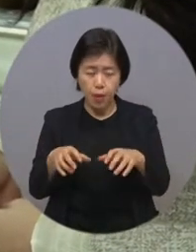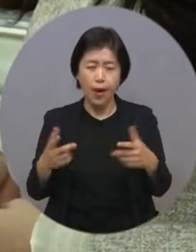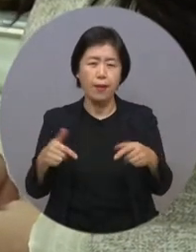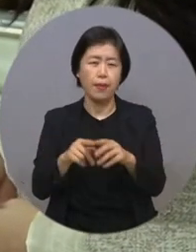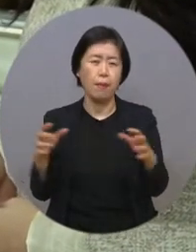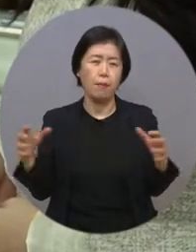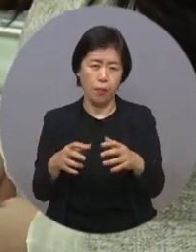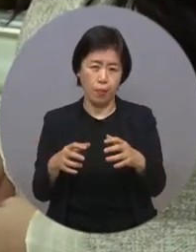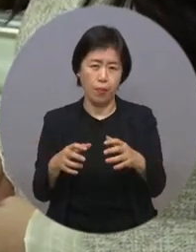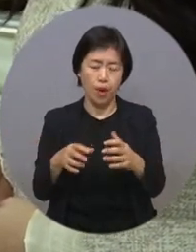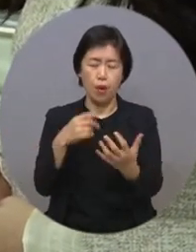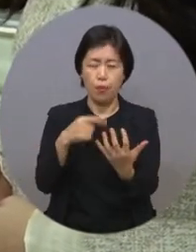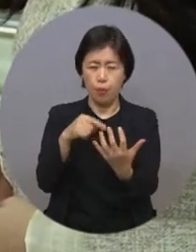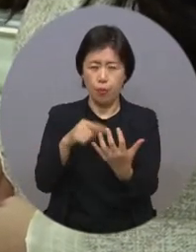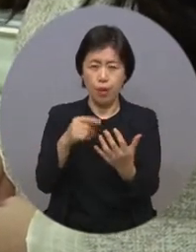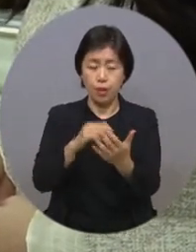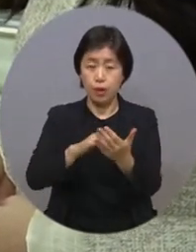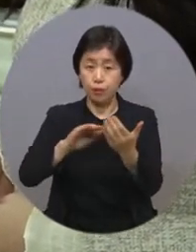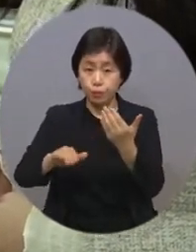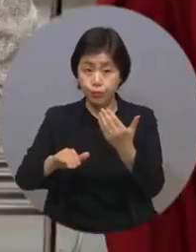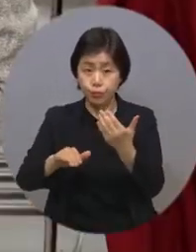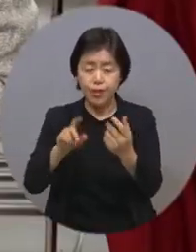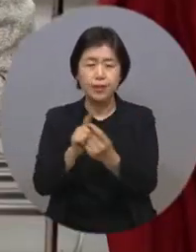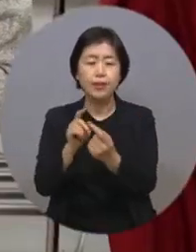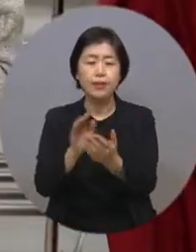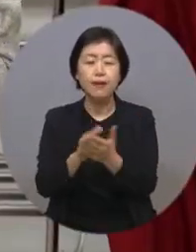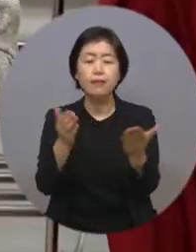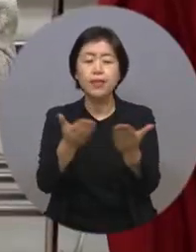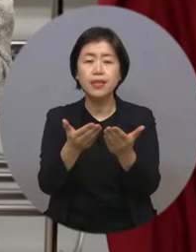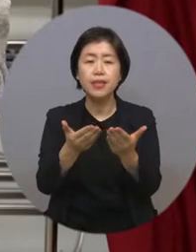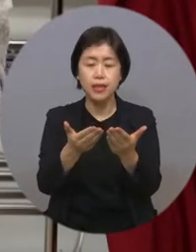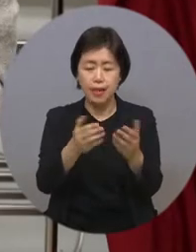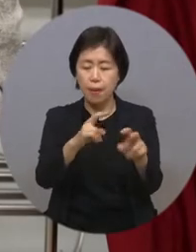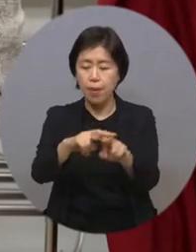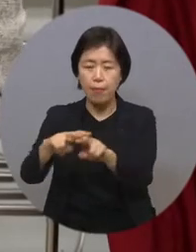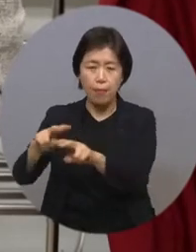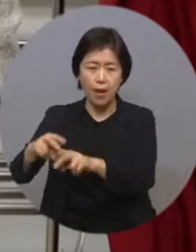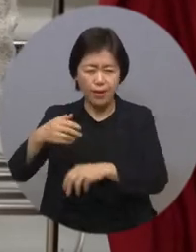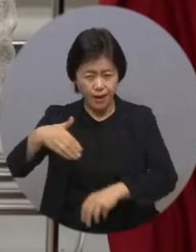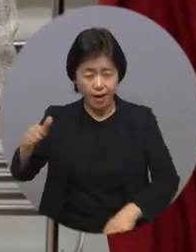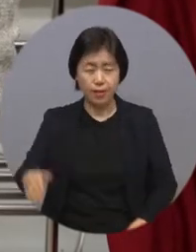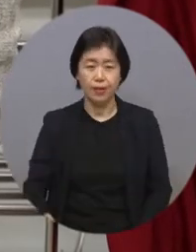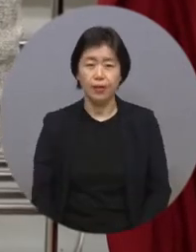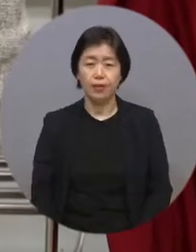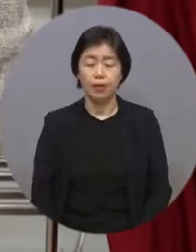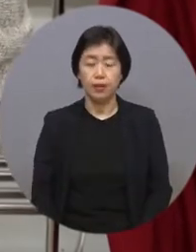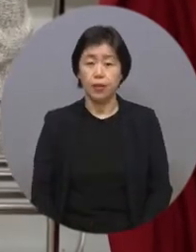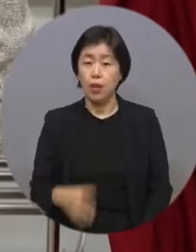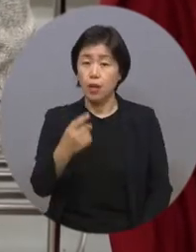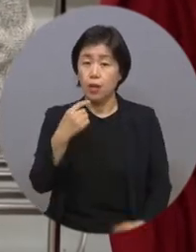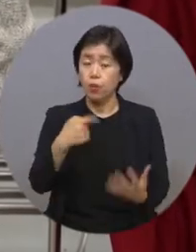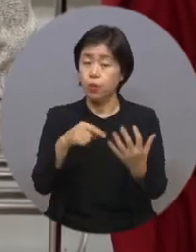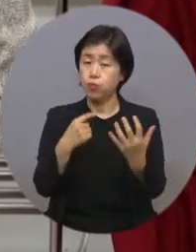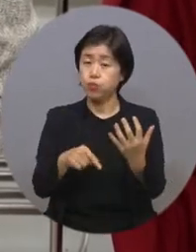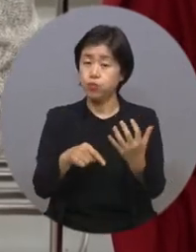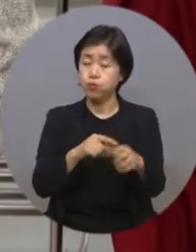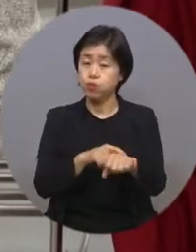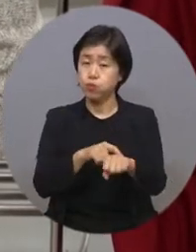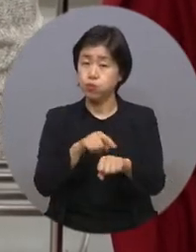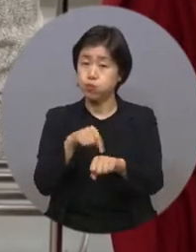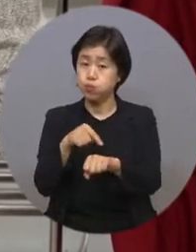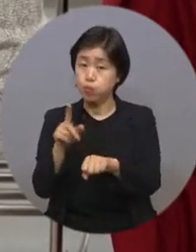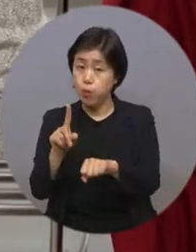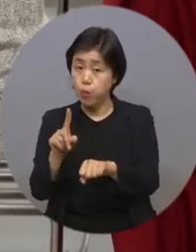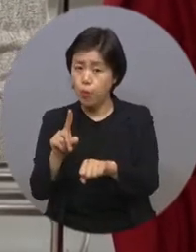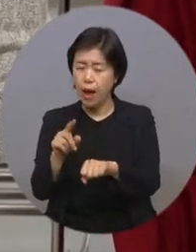이제 현장으로 배치가 돼서 이제 근무를 하게 됩니다. 아, 그러면은 이렇게 배우시는 시기가 어느 정도 될까요? 한